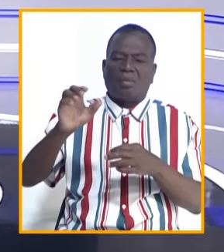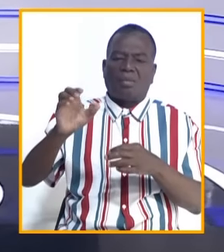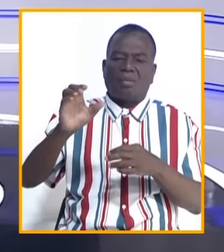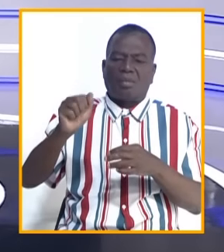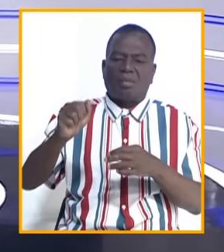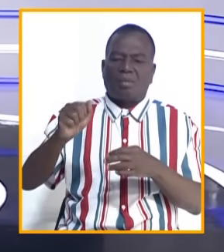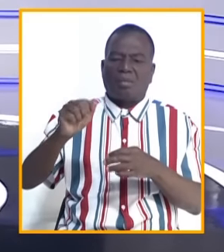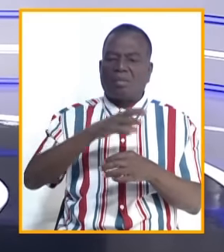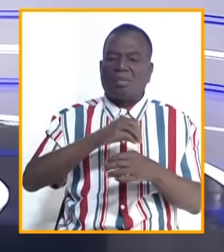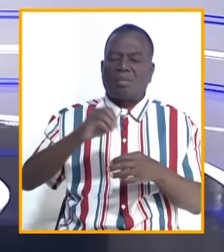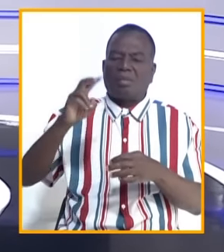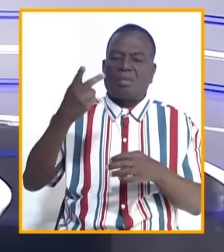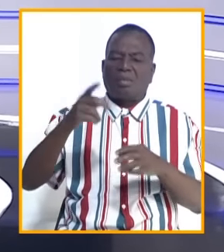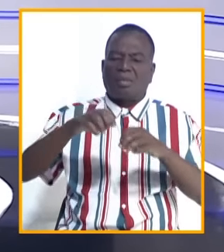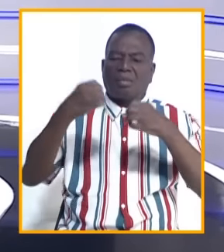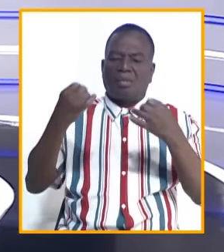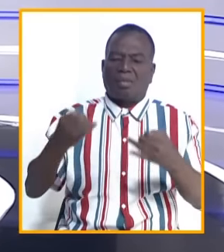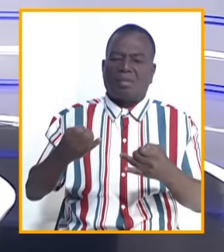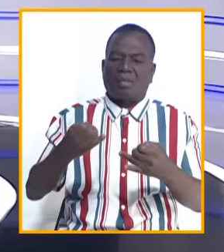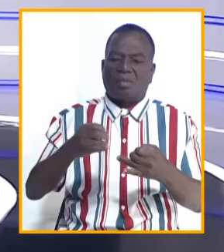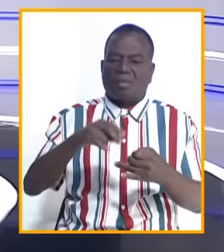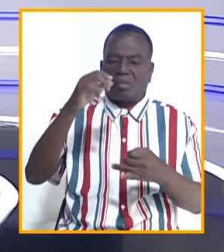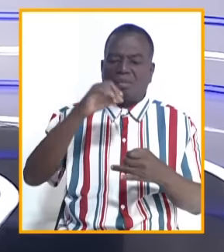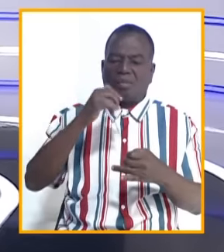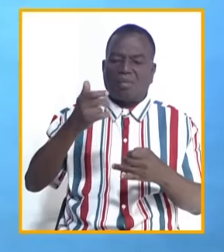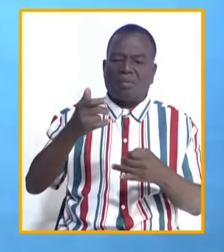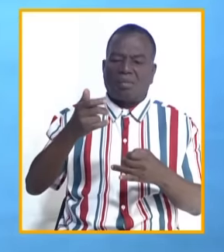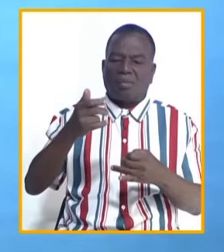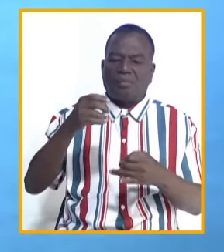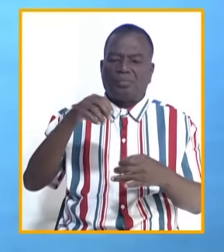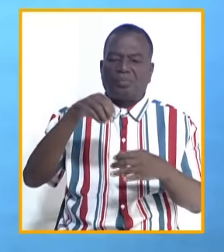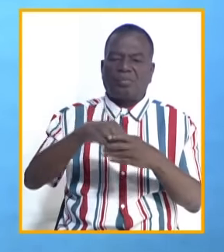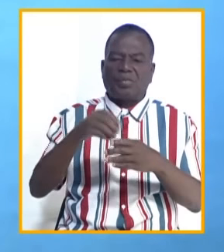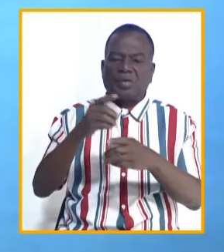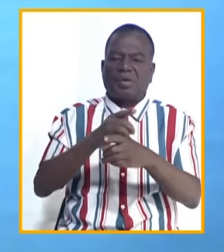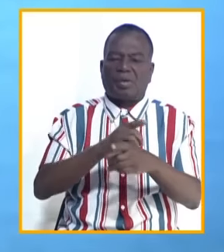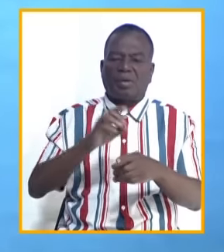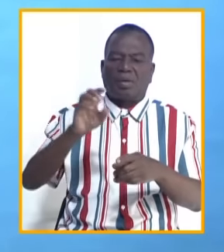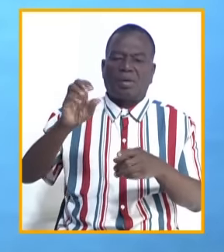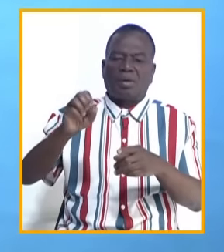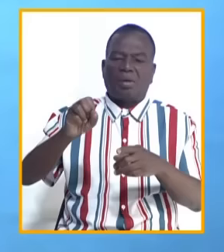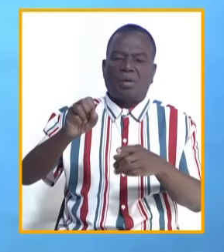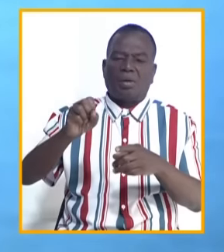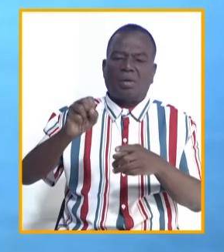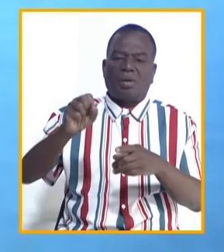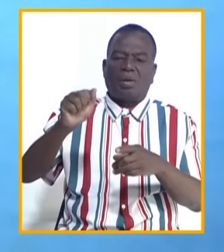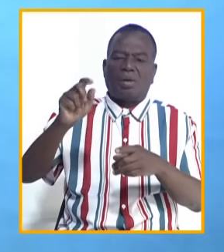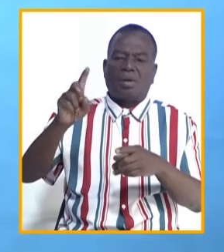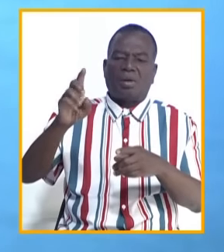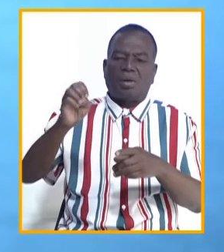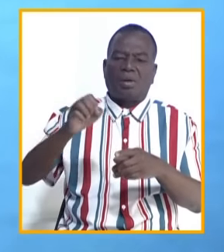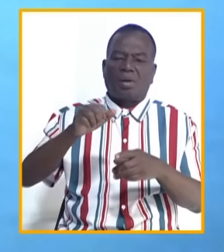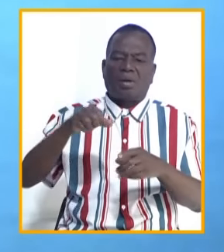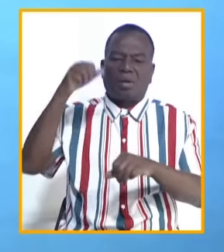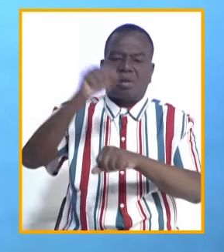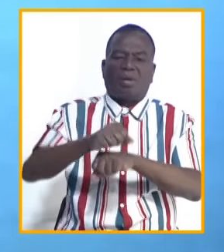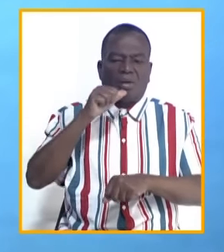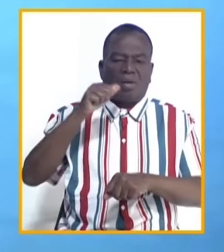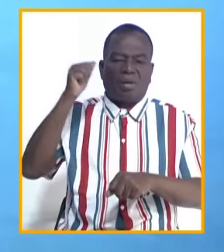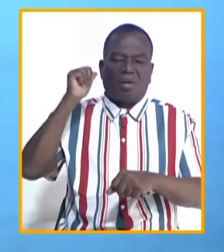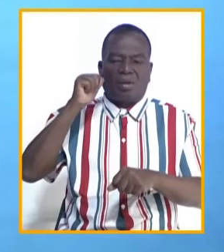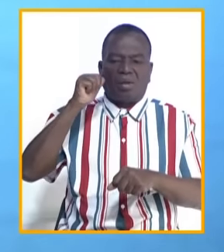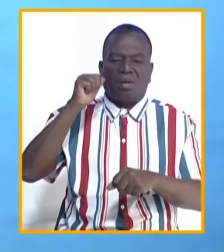qui concerne le match entre le RCA et le Stade d'Abidjan, c'est deux équipes qui n'ont pas connu forcément la même réussite que les deux premières équipes que j'ai citées un peu